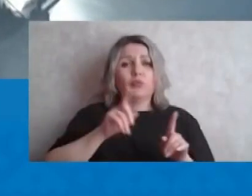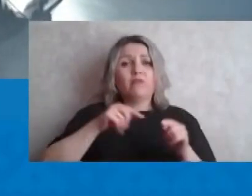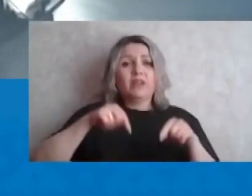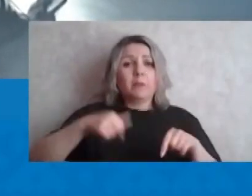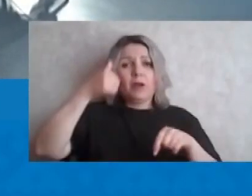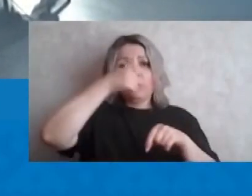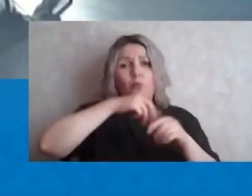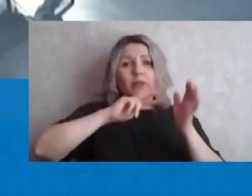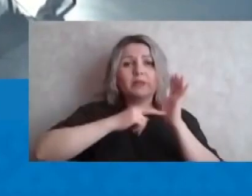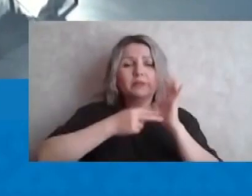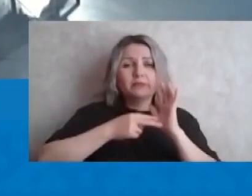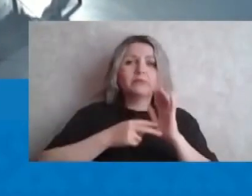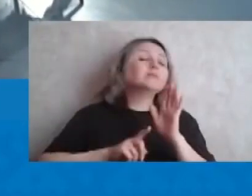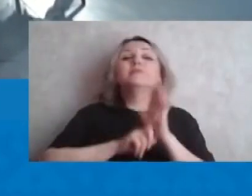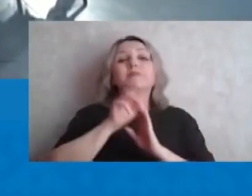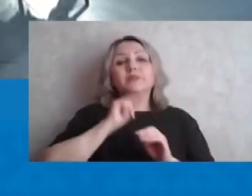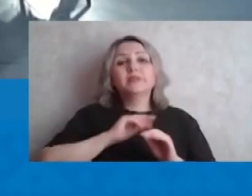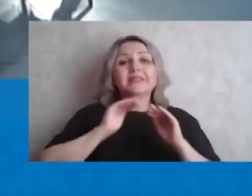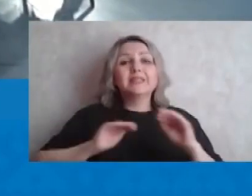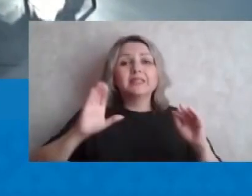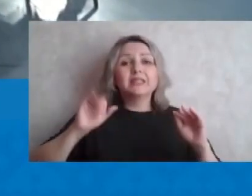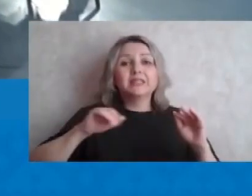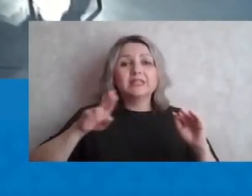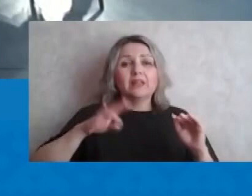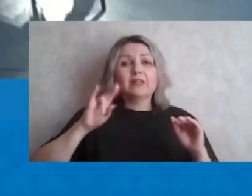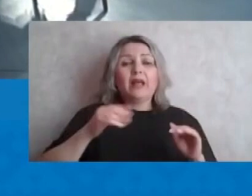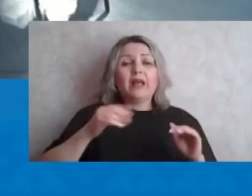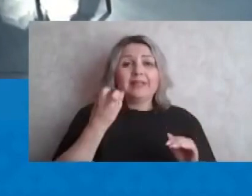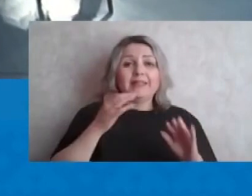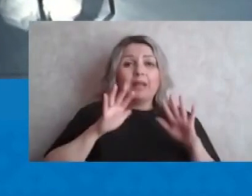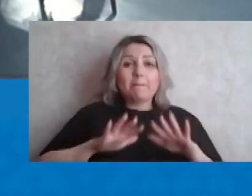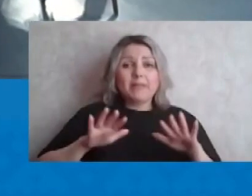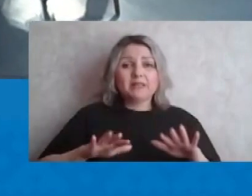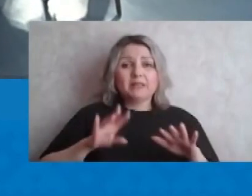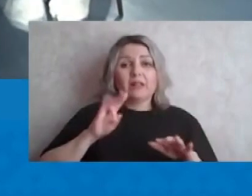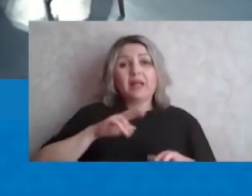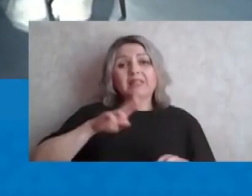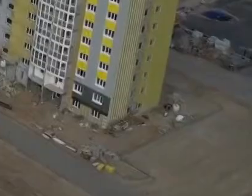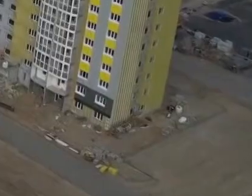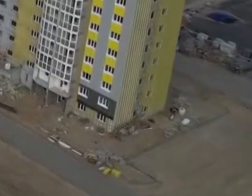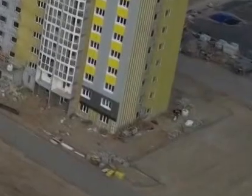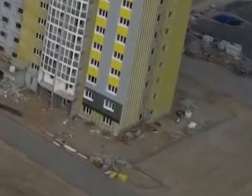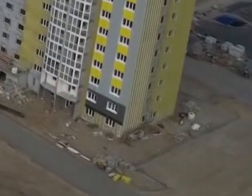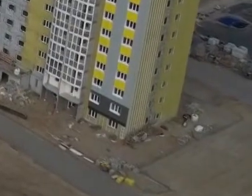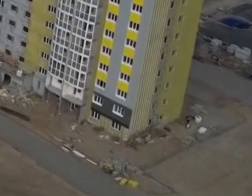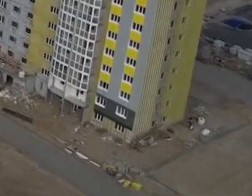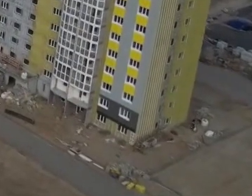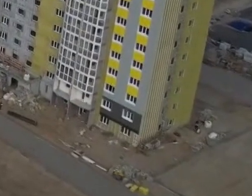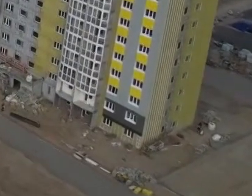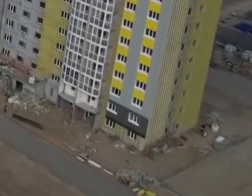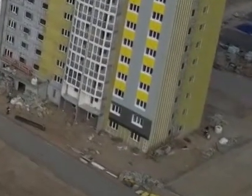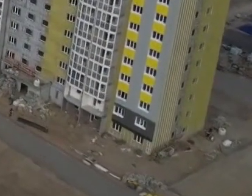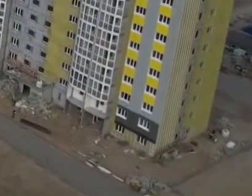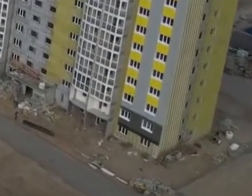уже ввести в эксплуатацию детский сад на 300 мест. На декабрь планируем ввод. В этом году